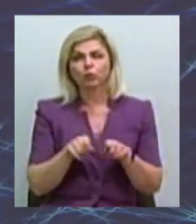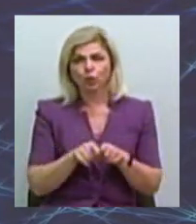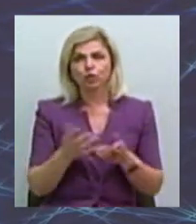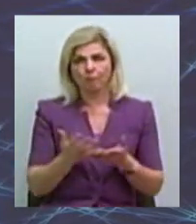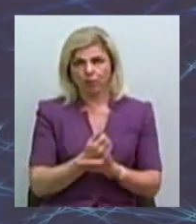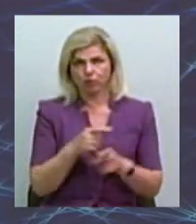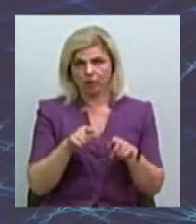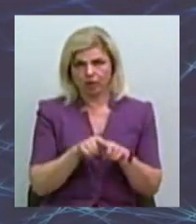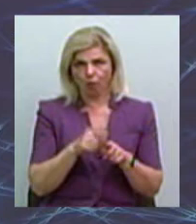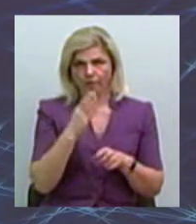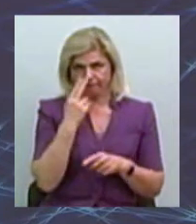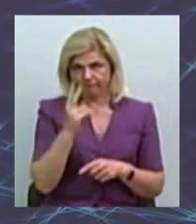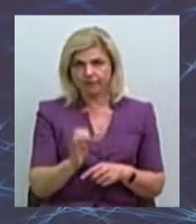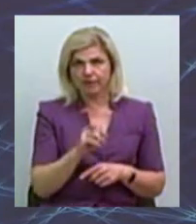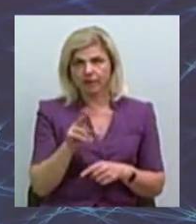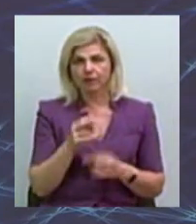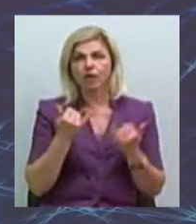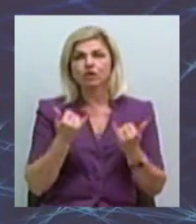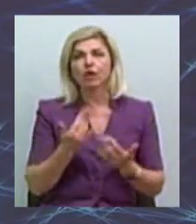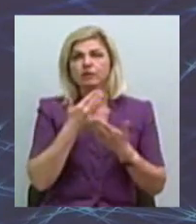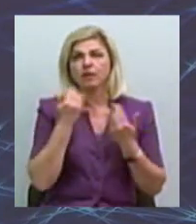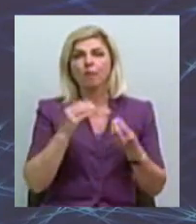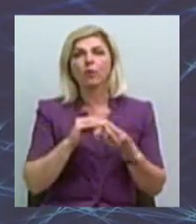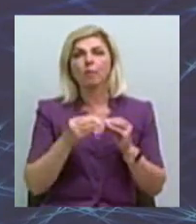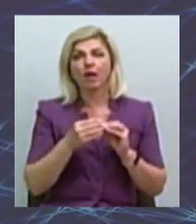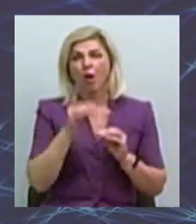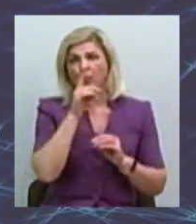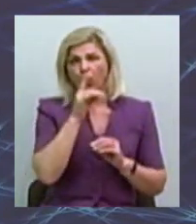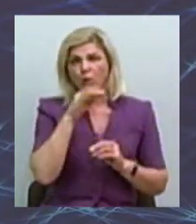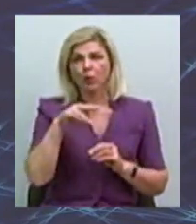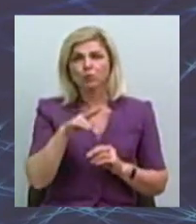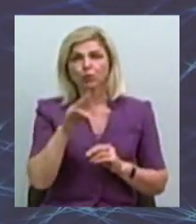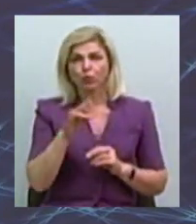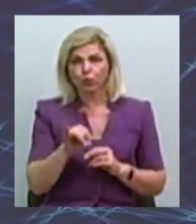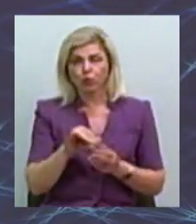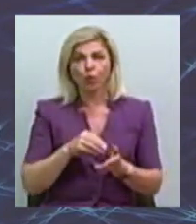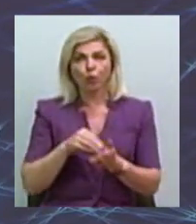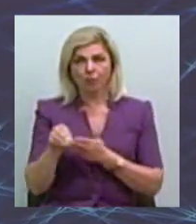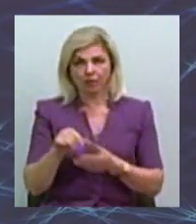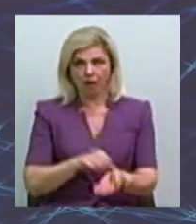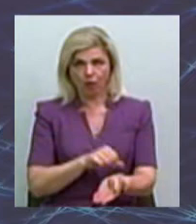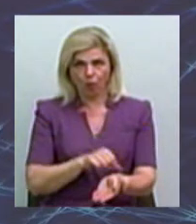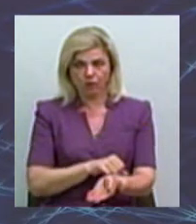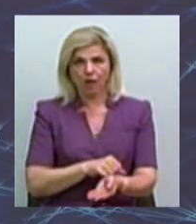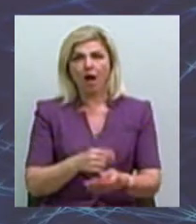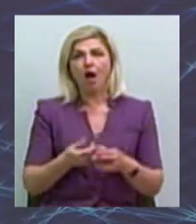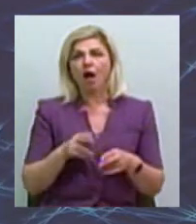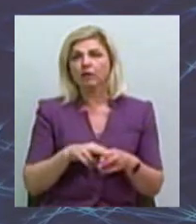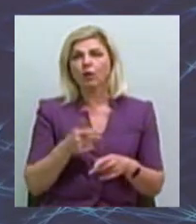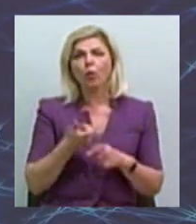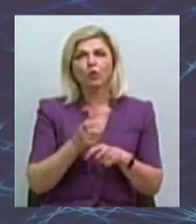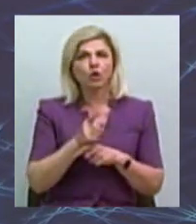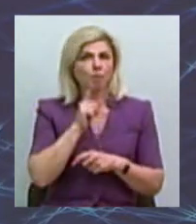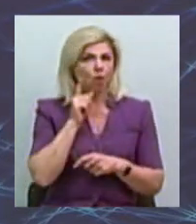такой вид. Сейчас нет проблемы подростку купить наркотики, и наркомания, она очень молодеет.